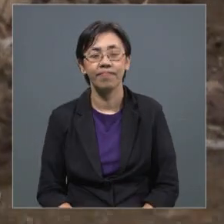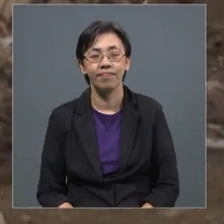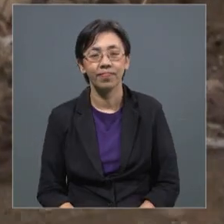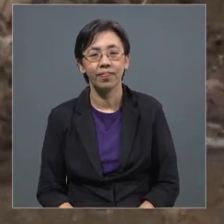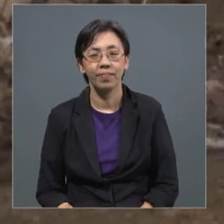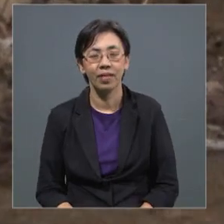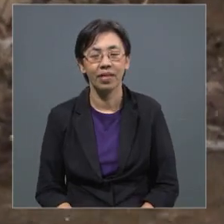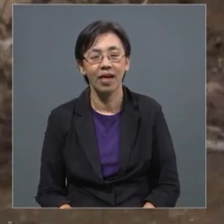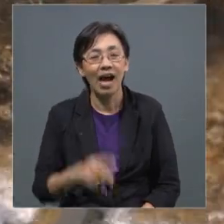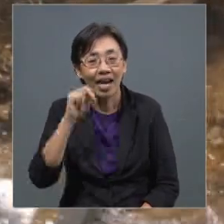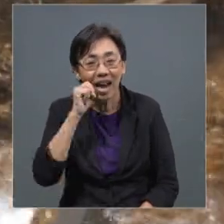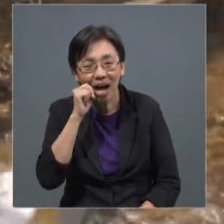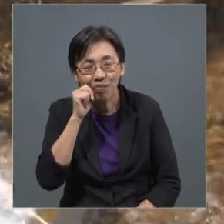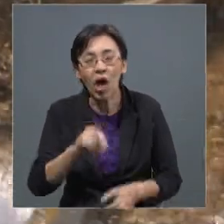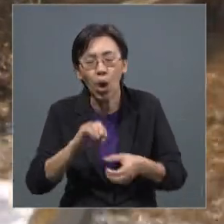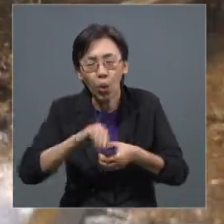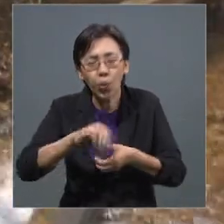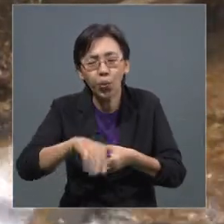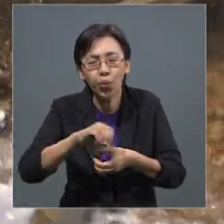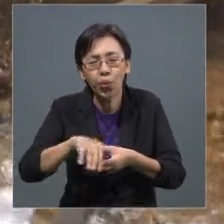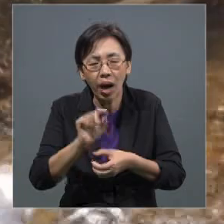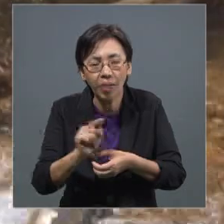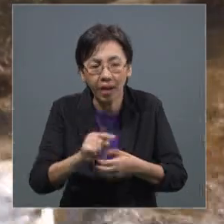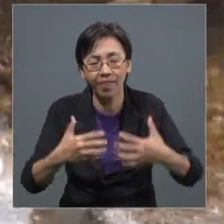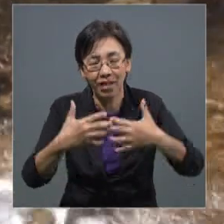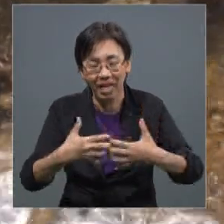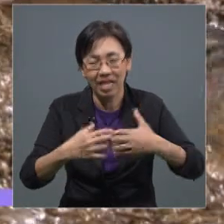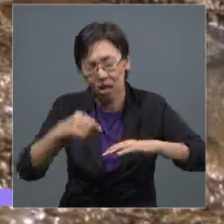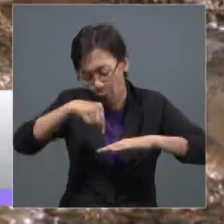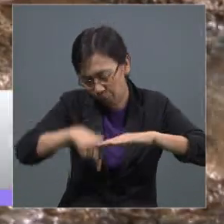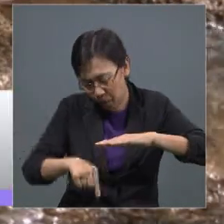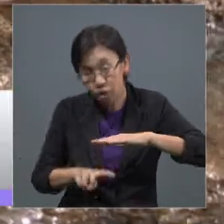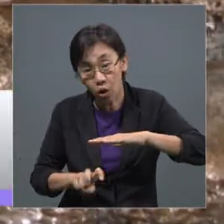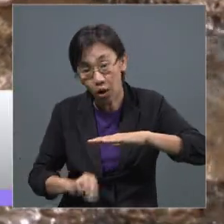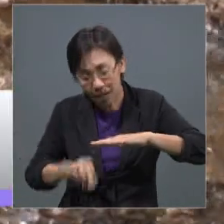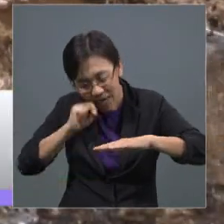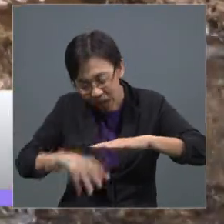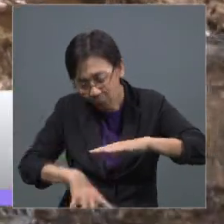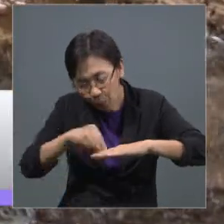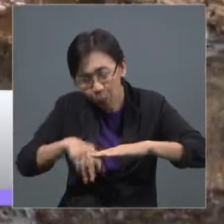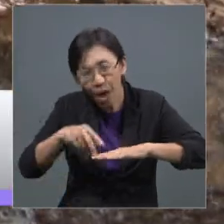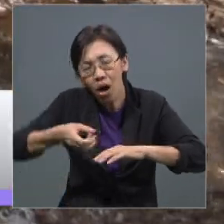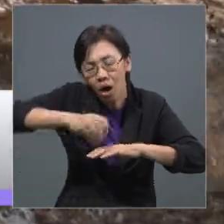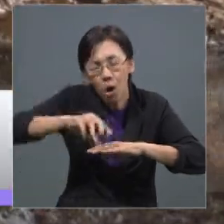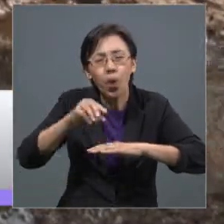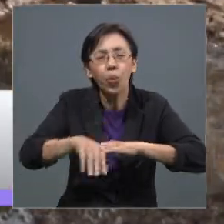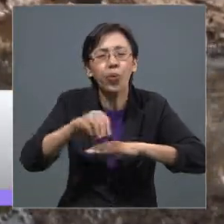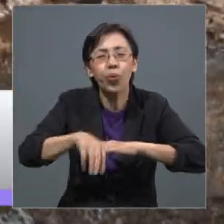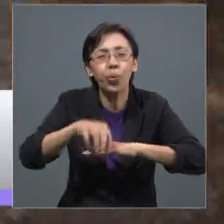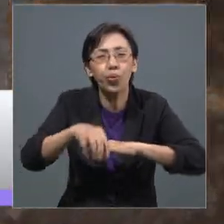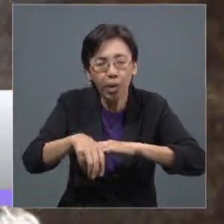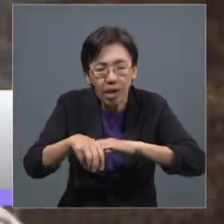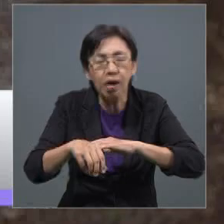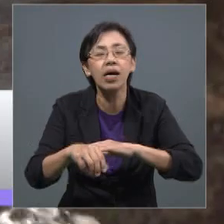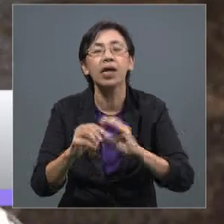น้ำบาดาลที่เห็นใสๆอยู่นี้เป็นบ่อน้ำบาดาลที่ขุดเจาะในระดับความลึก200เมตรในตำบลน้ำดิบอำเภอป่าซางจังหวัดลำพู